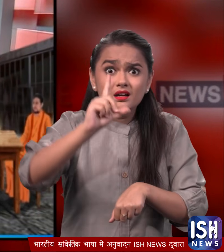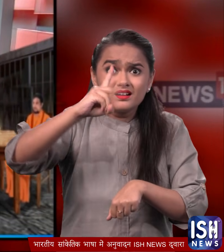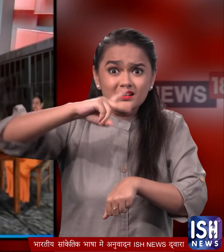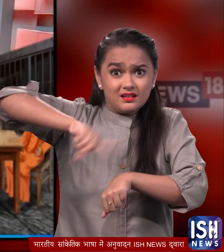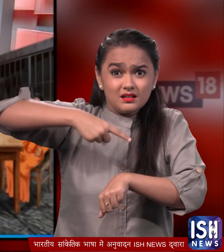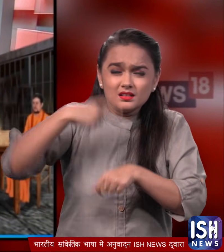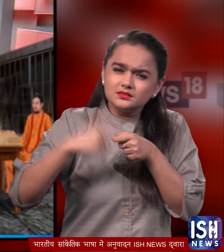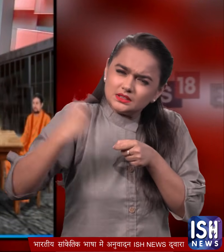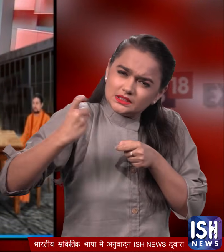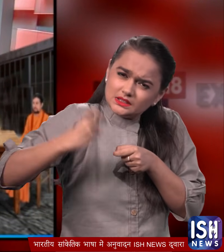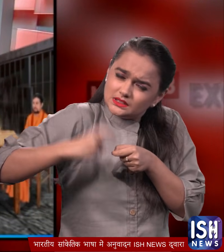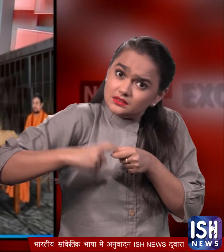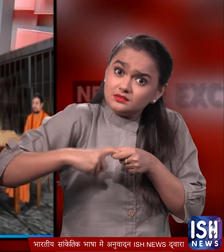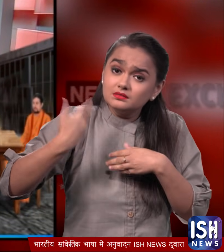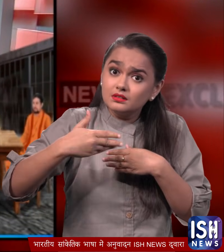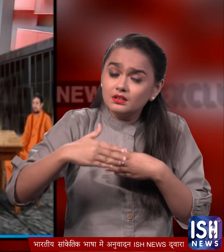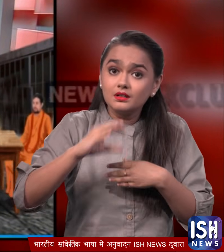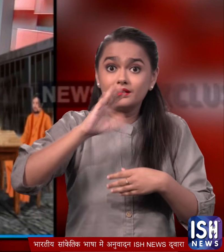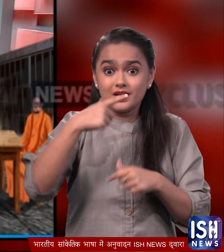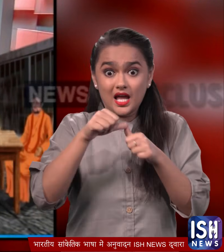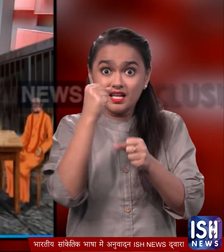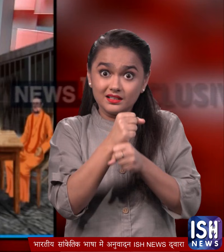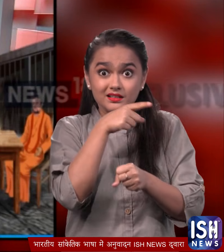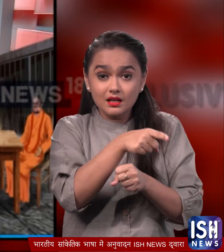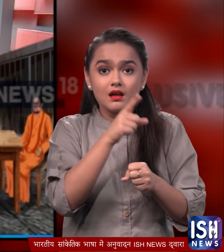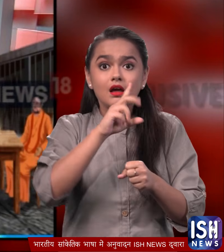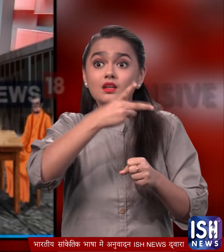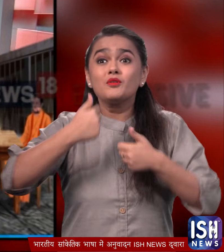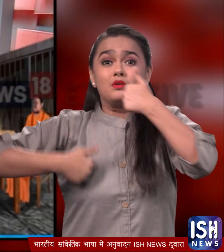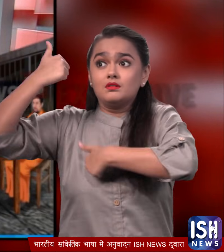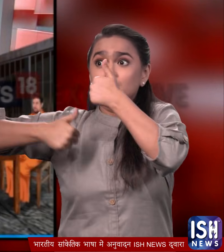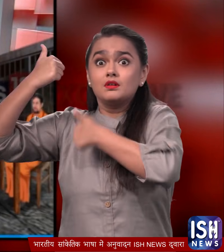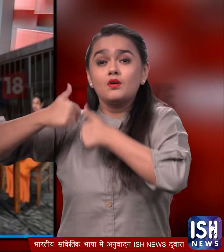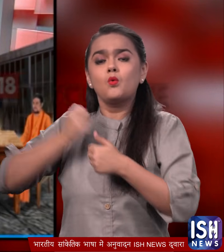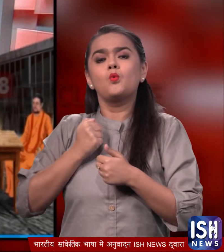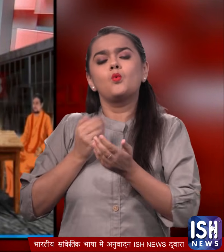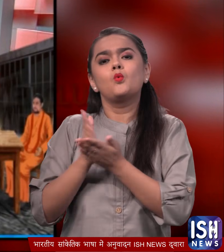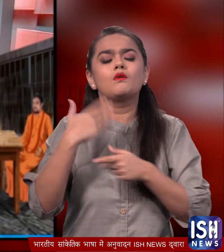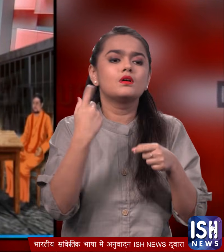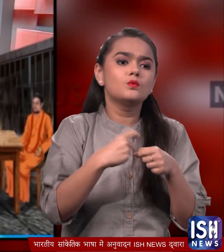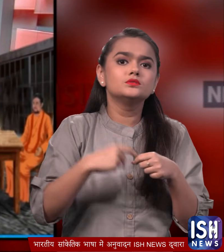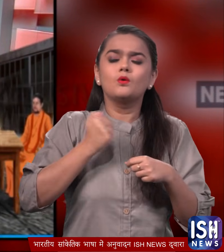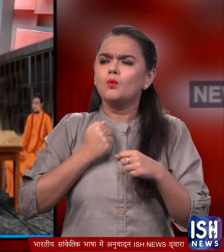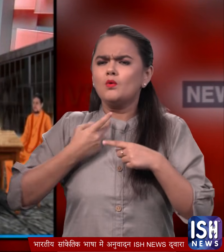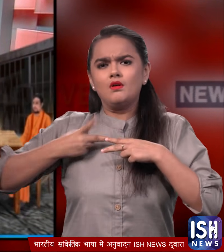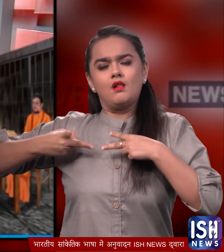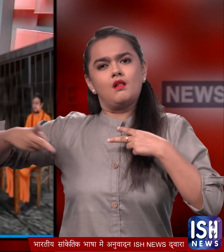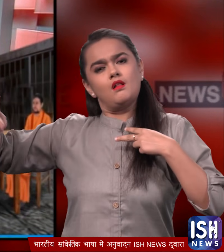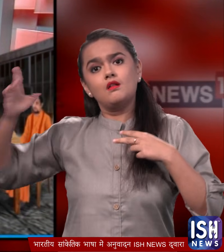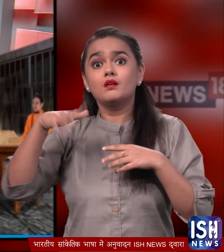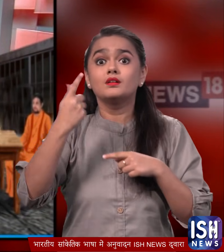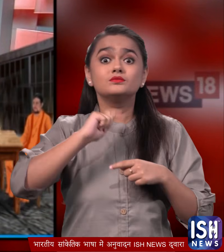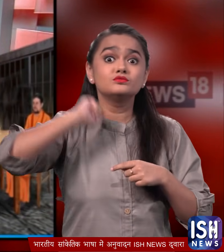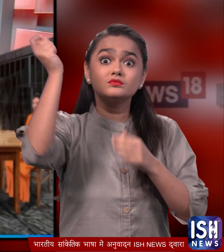12 घंटे तक सवाल पूछे गए। खबर है कि आनंद गिरी से अलग अलग अधिकारियों ने अपने अपने तरीके से सवाल जवाब किया और उन्हें वो सुसाइड नोट